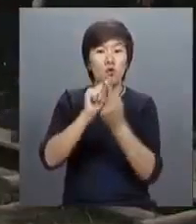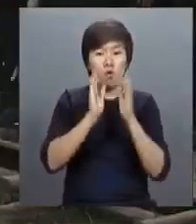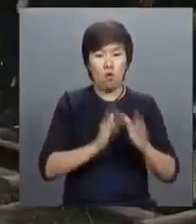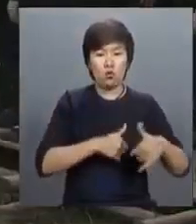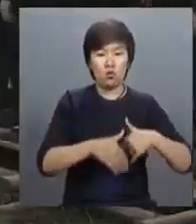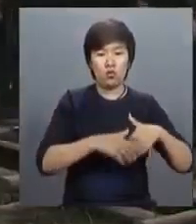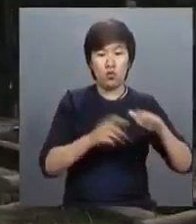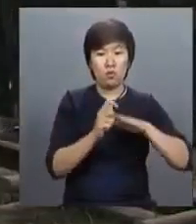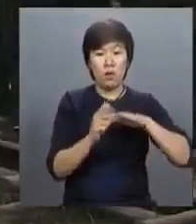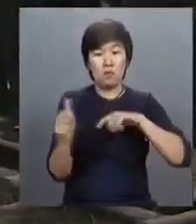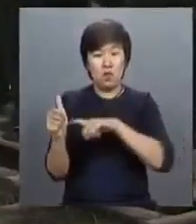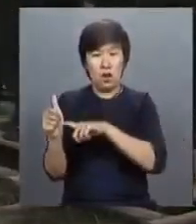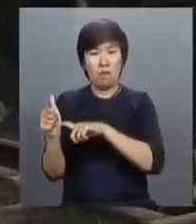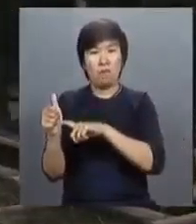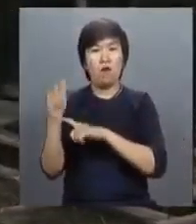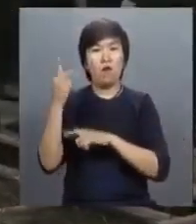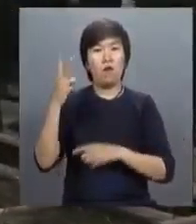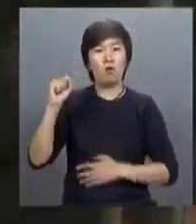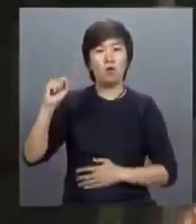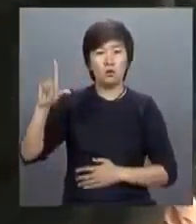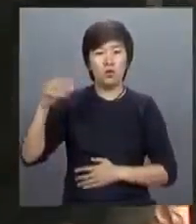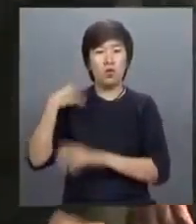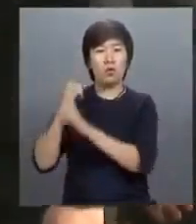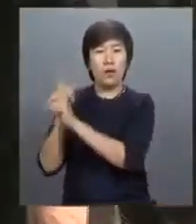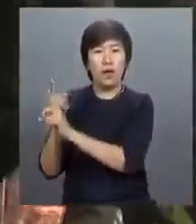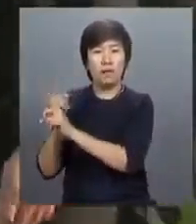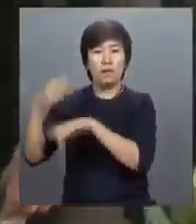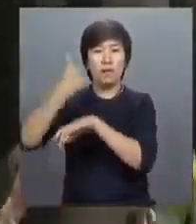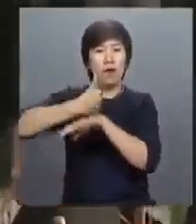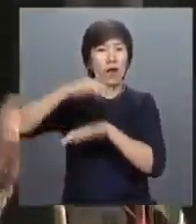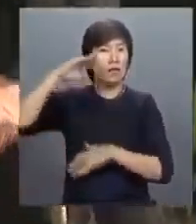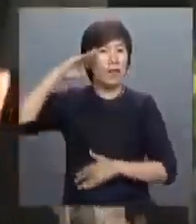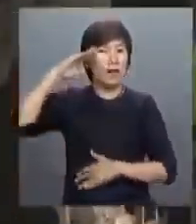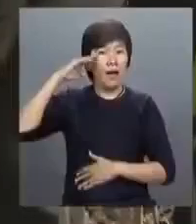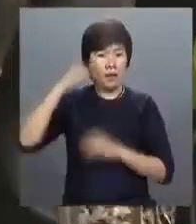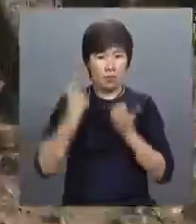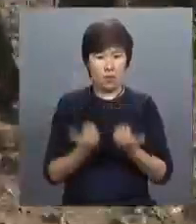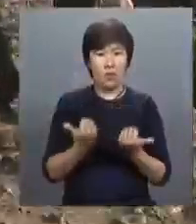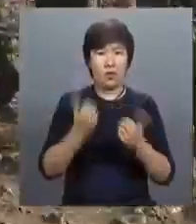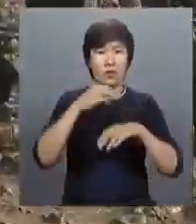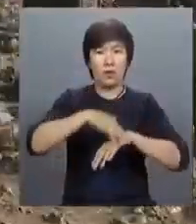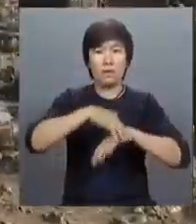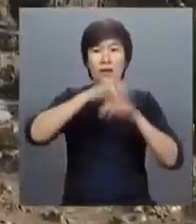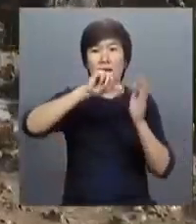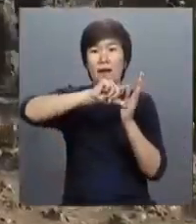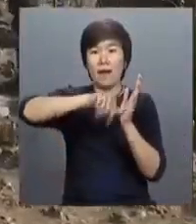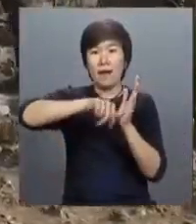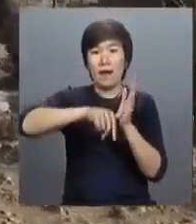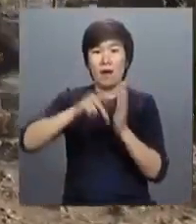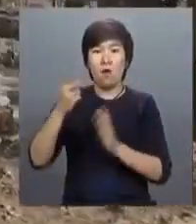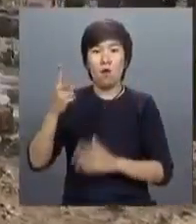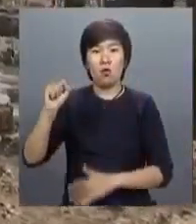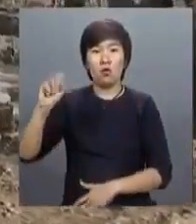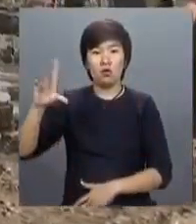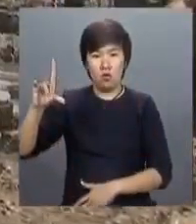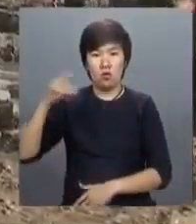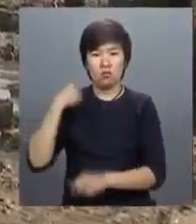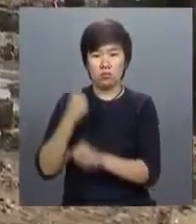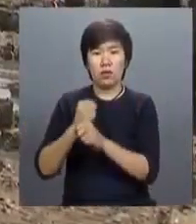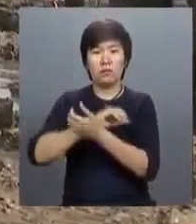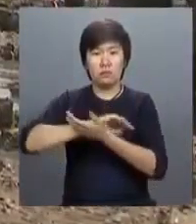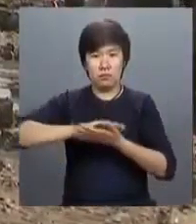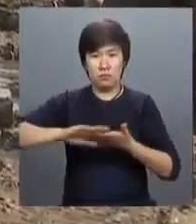เดี๋ยวไปเช็คคะแนนเสียงเหรอเช็คคะแนนเสียงว่าใครใช้ขันแดงคนของกูเท่านั้นได้ไหมไม่ได้หรอกน